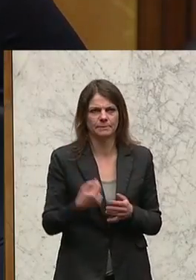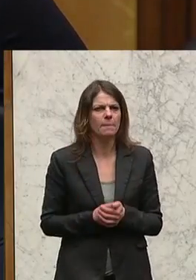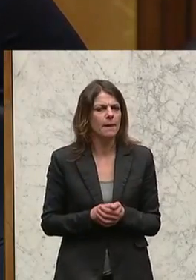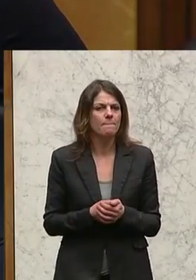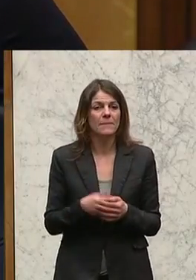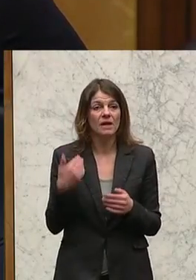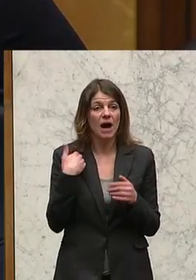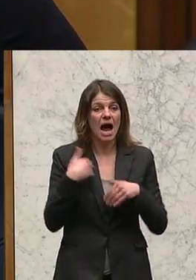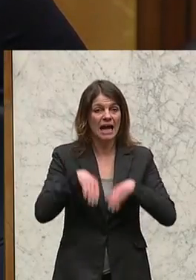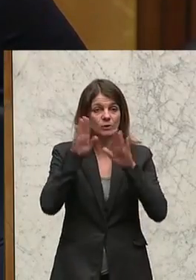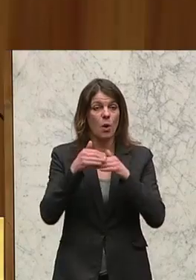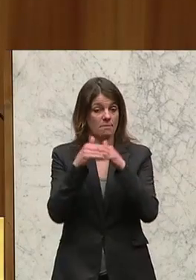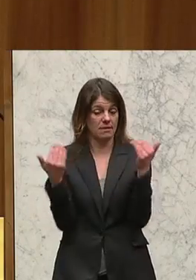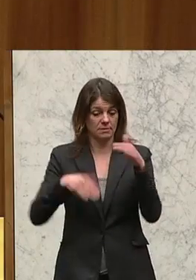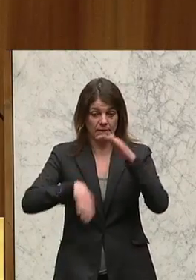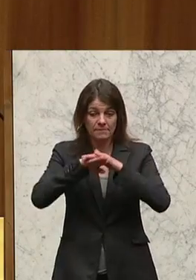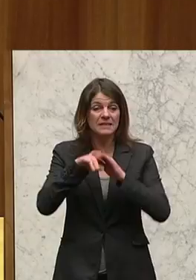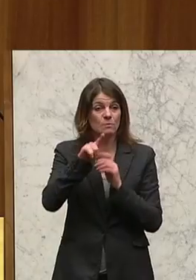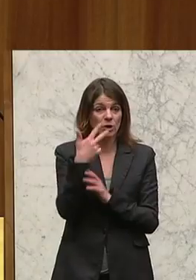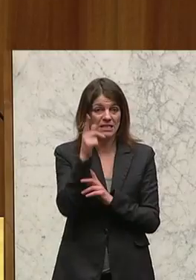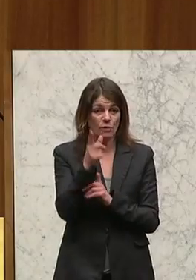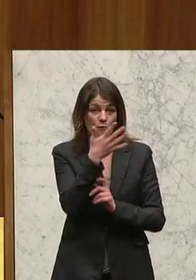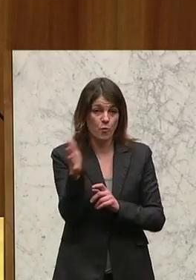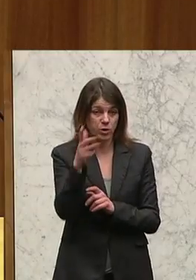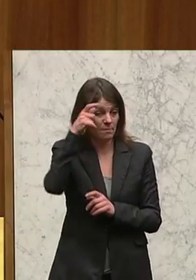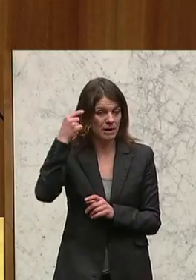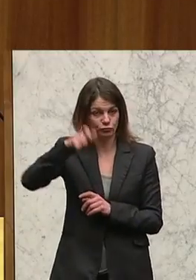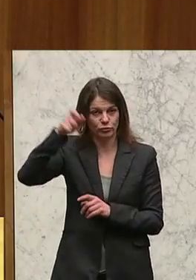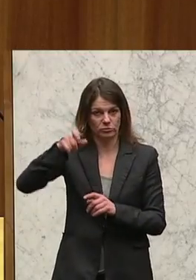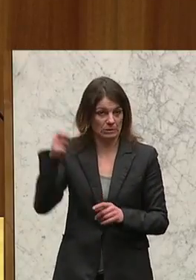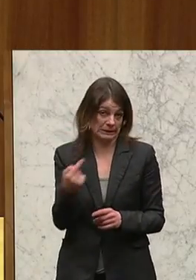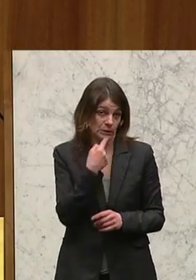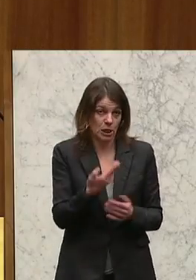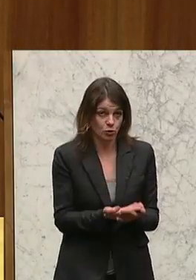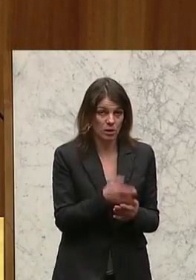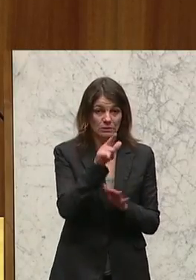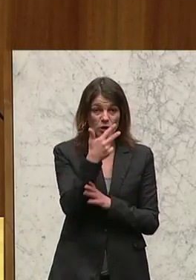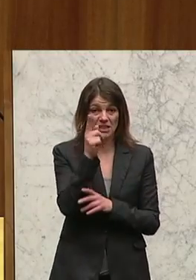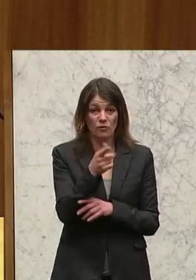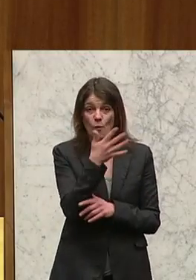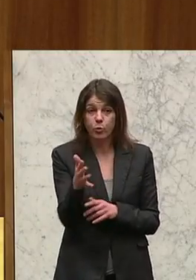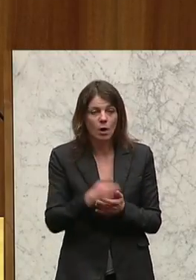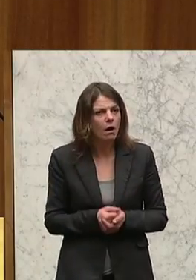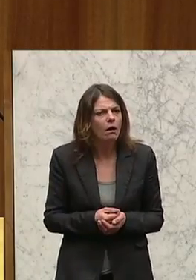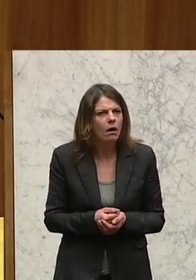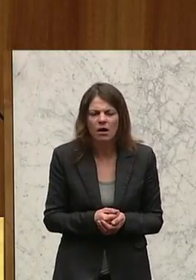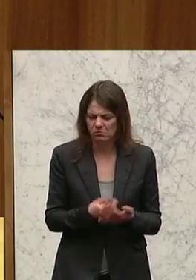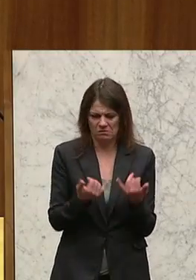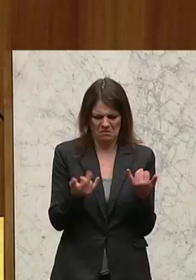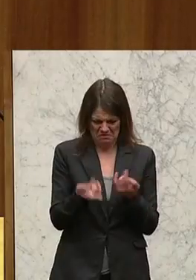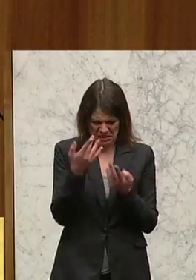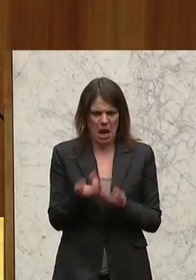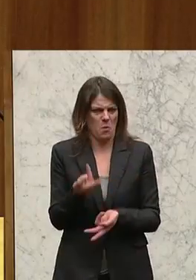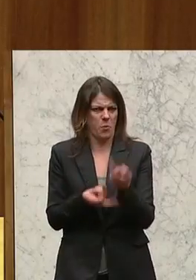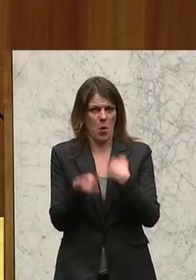eine Asylobergrenze von 37.500 genannt. 37.500, Herr Bundesminister. Wie Sie auf diese